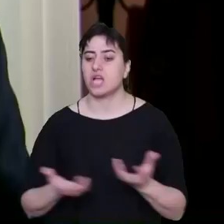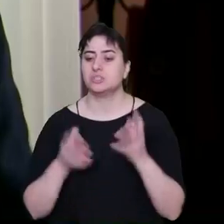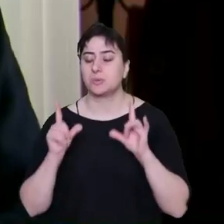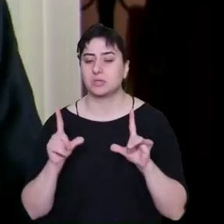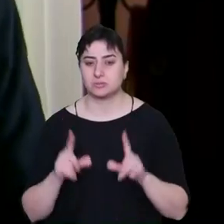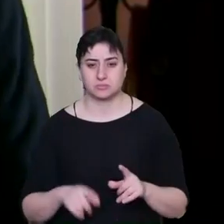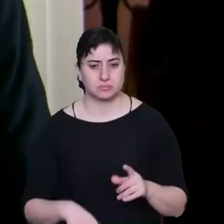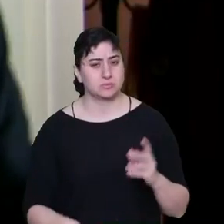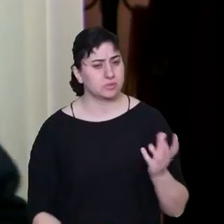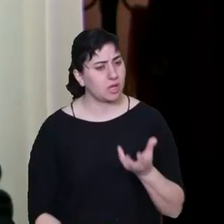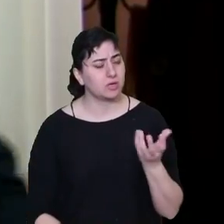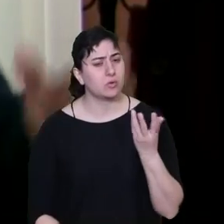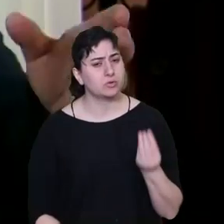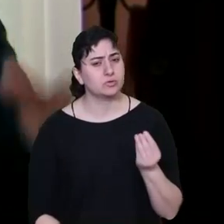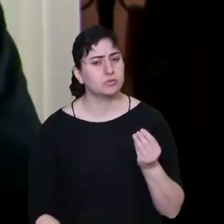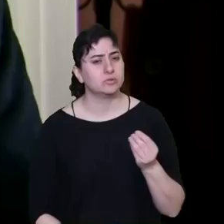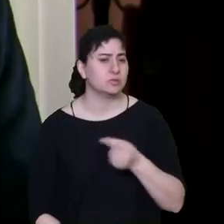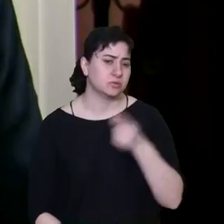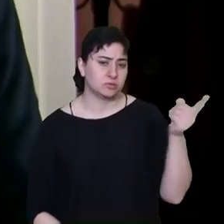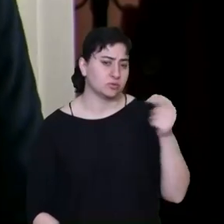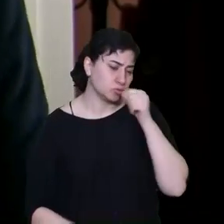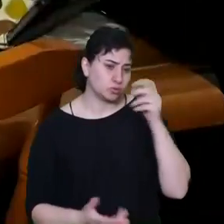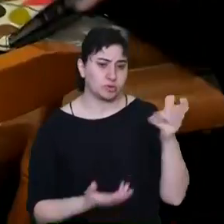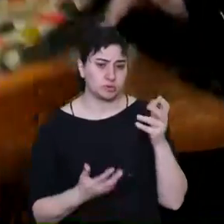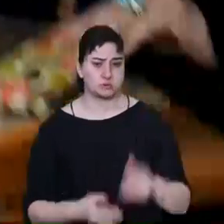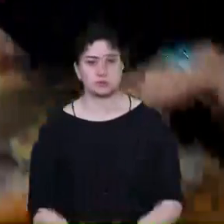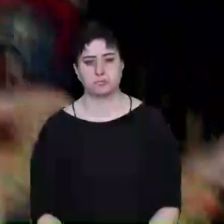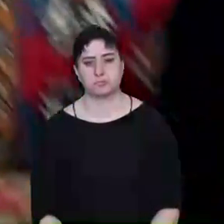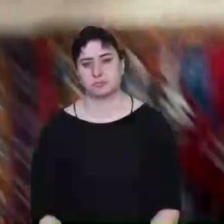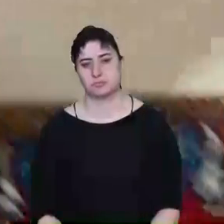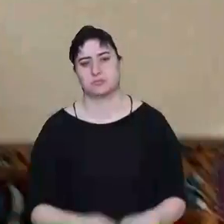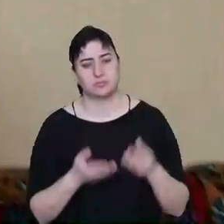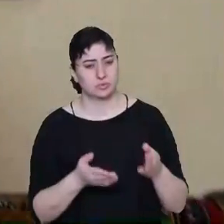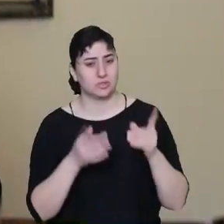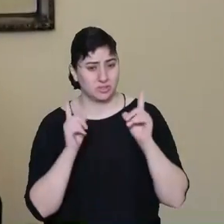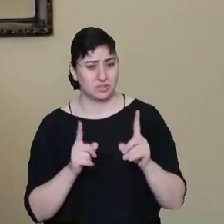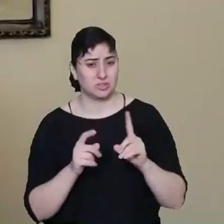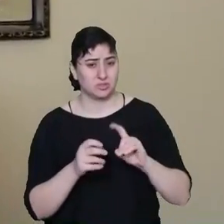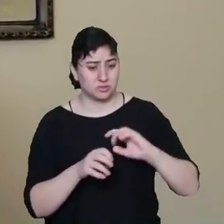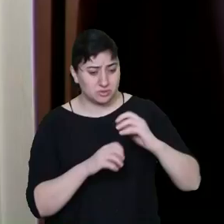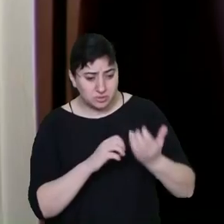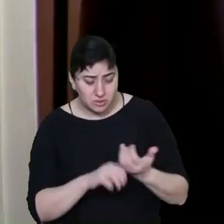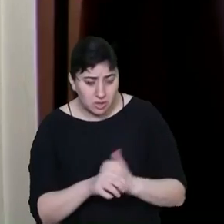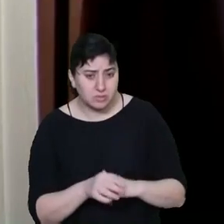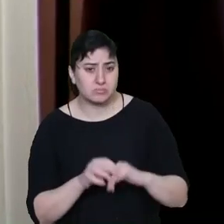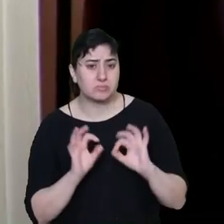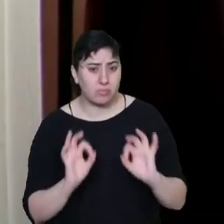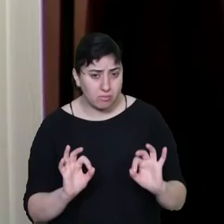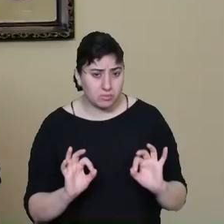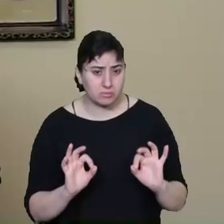haşlayacakmışız. Ha, kaynat bak. Tamam, hadi Badire. Hadi su kaynat. Canım yani bunu önce bir soymak gerekiyor mu?